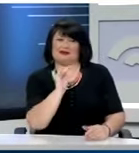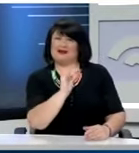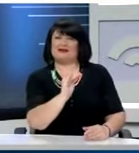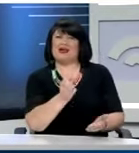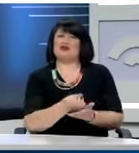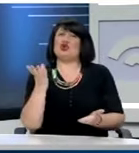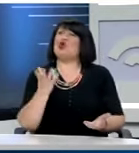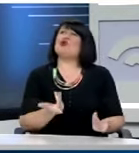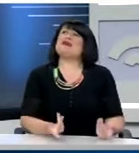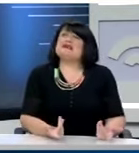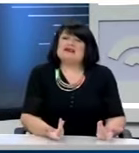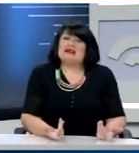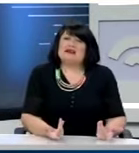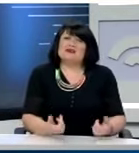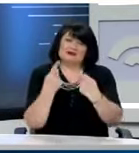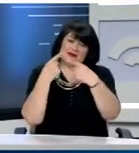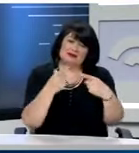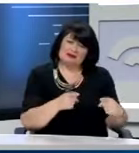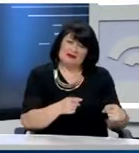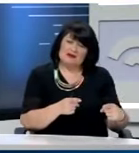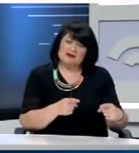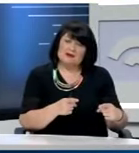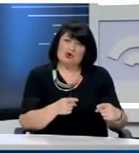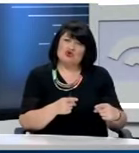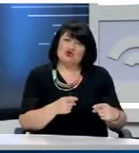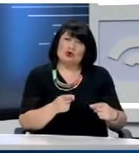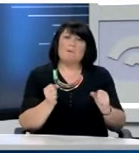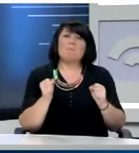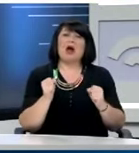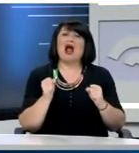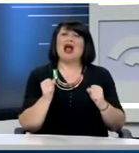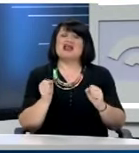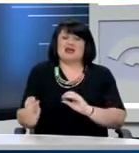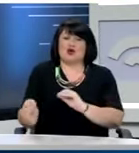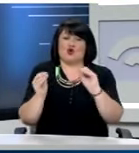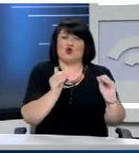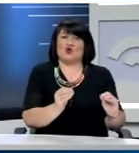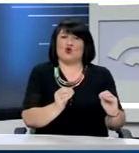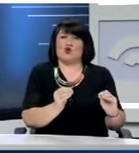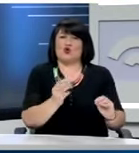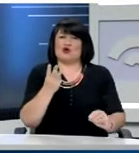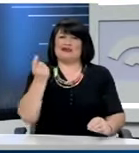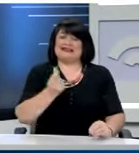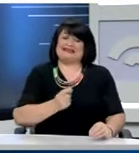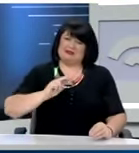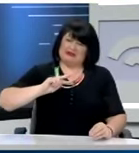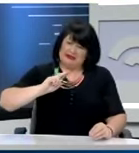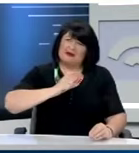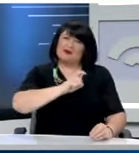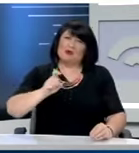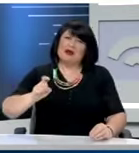αξιολογήσει πώς μπορεί να γίνει ο διαχωρισμός και η μετάβαση των παγίων με αξία αναπόσβεστη 3,5 δισεκατομμύρια ευρώ.